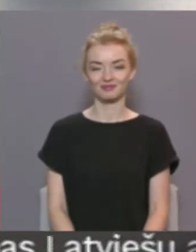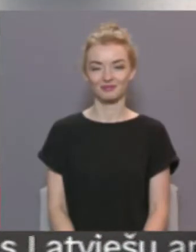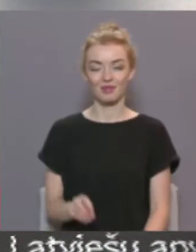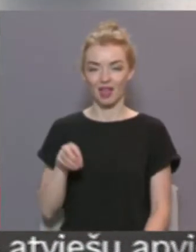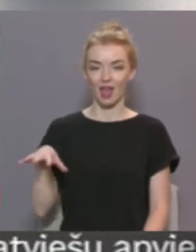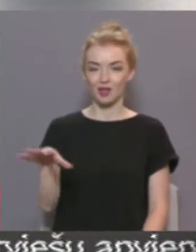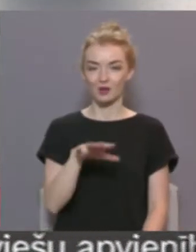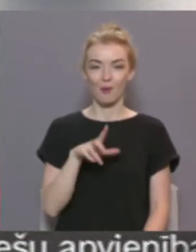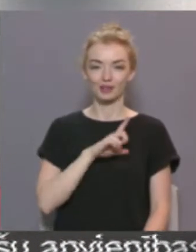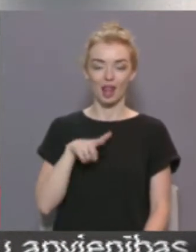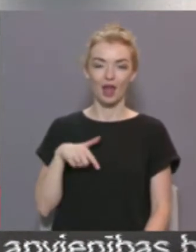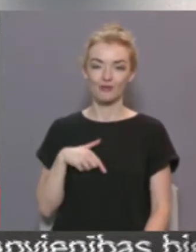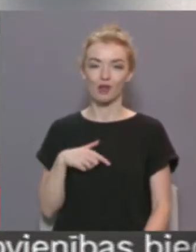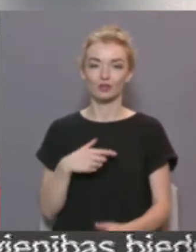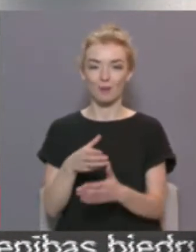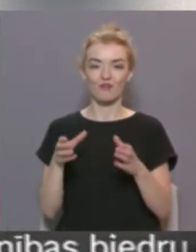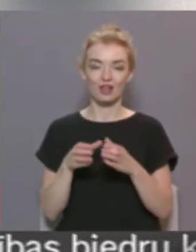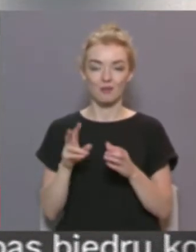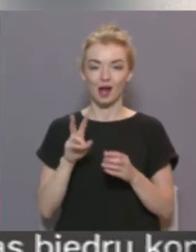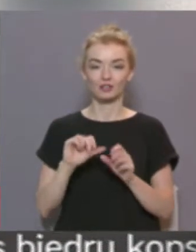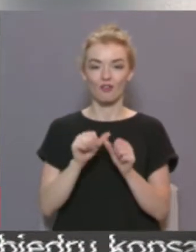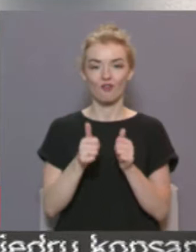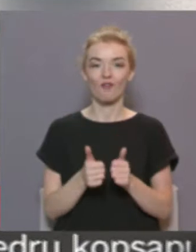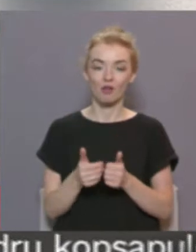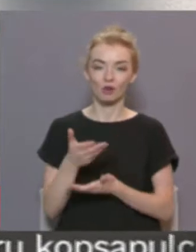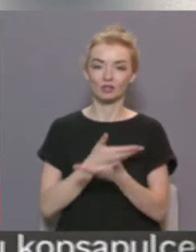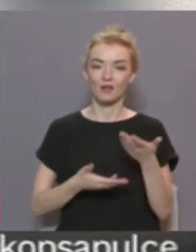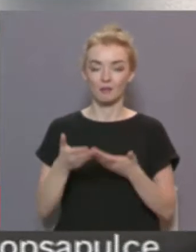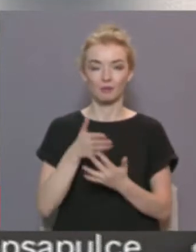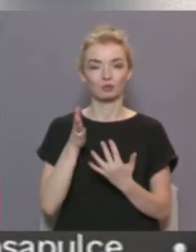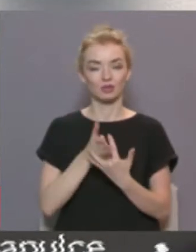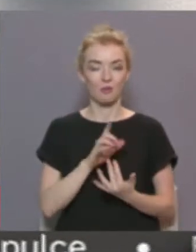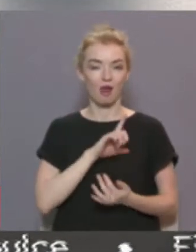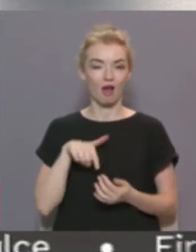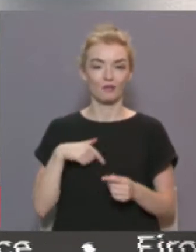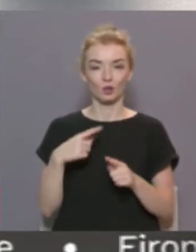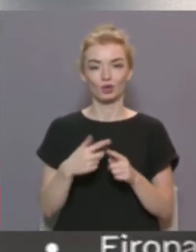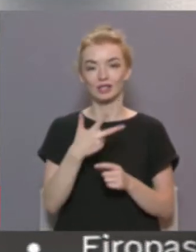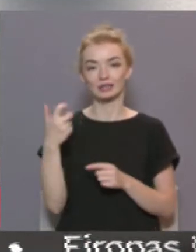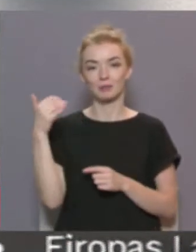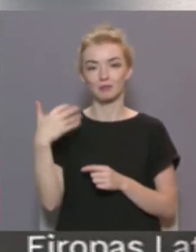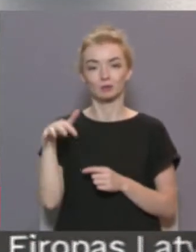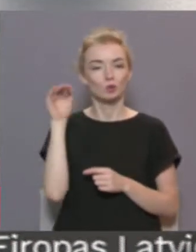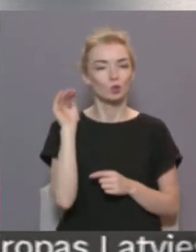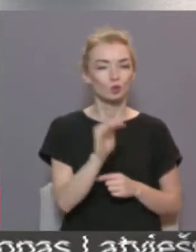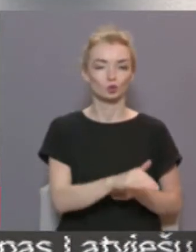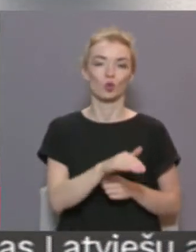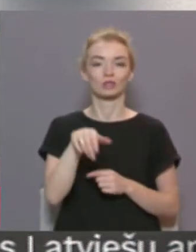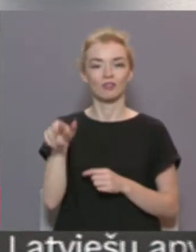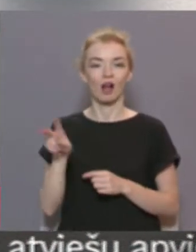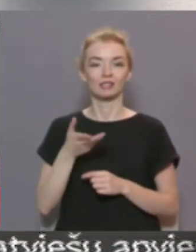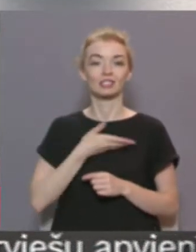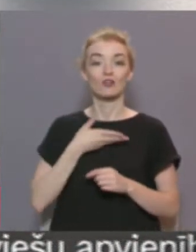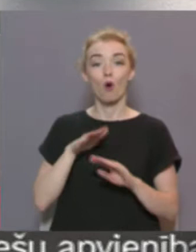Eiropas Latviešu apvienība, kas veido tiltu starp Latviju un aptuveni 350 tūkstošiem ārpus Latvijas dzīvojošiem mūsu